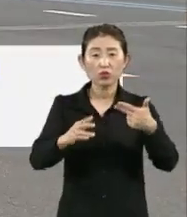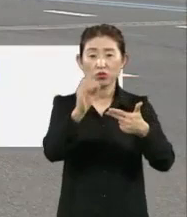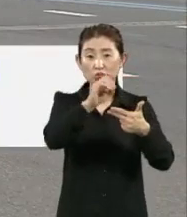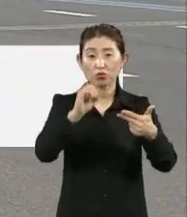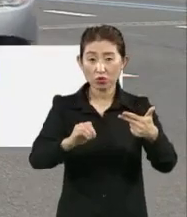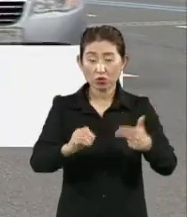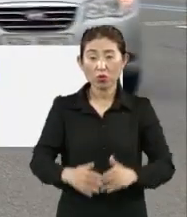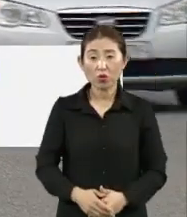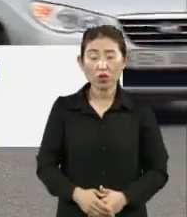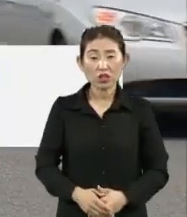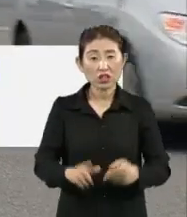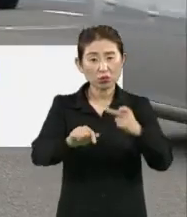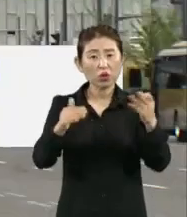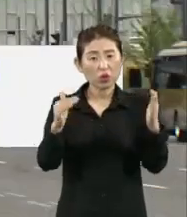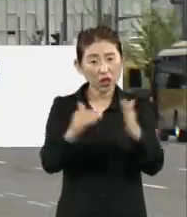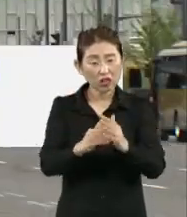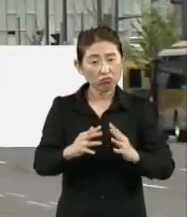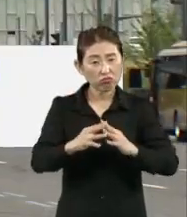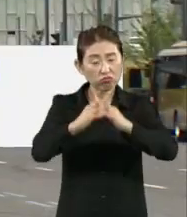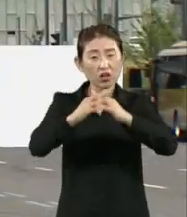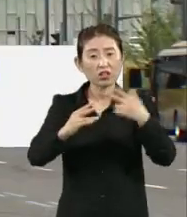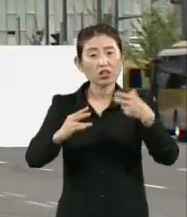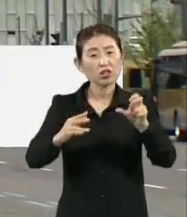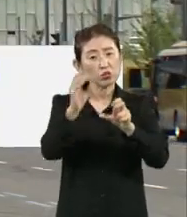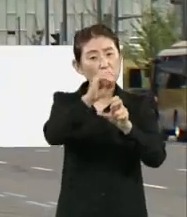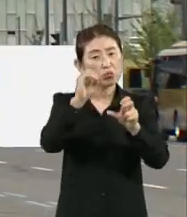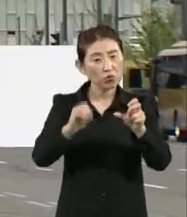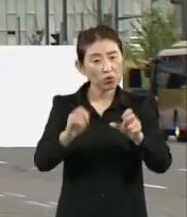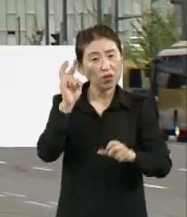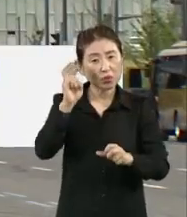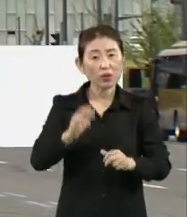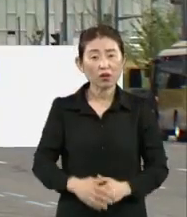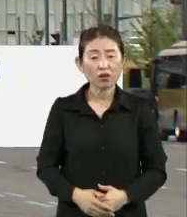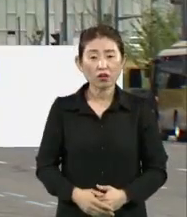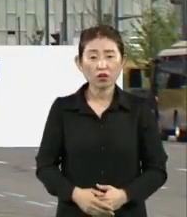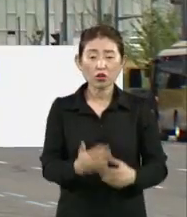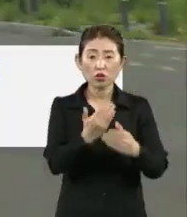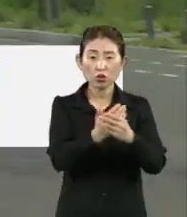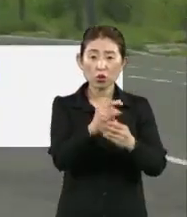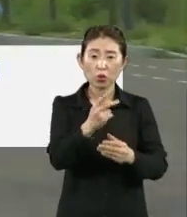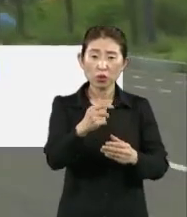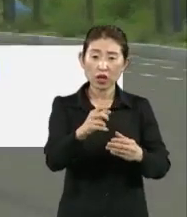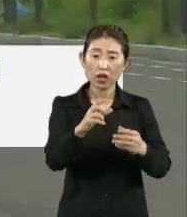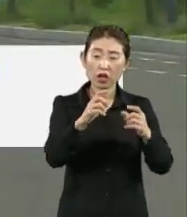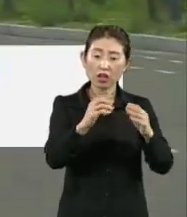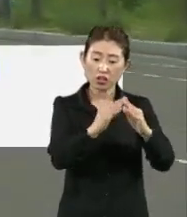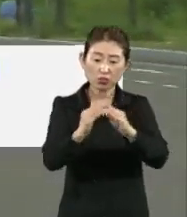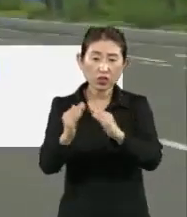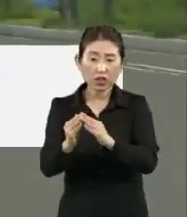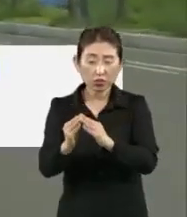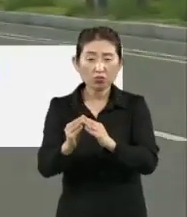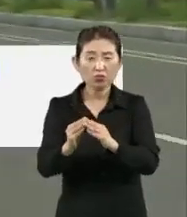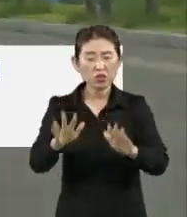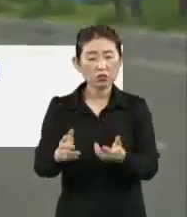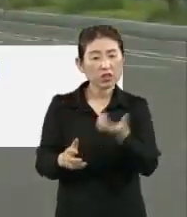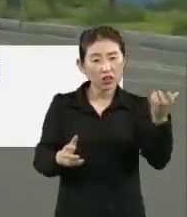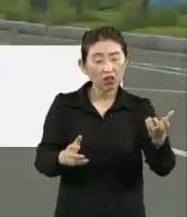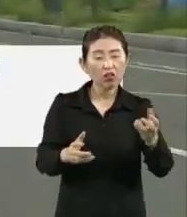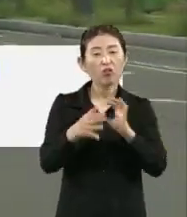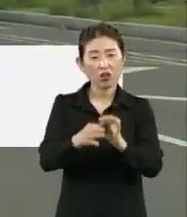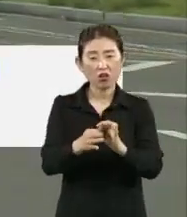67%로 연말까지 75% 공정률이 예상되지만 유성구 용계동 8가구가 시를 상대로